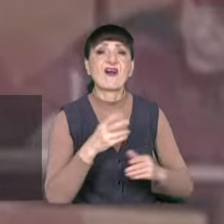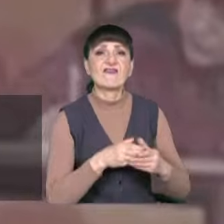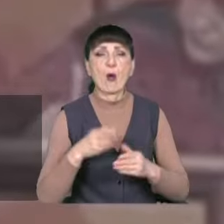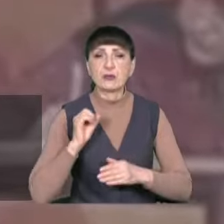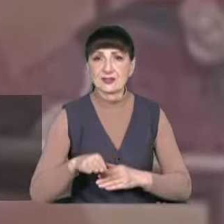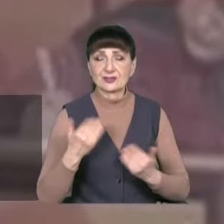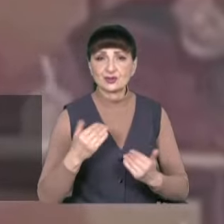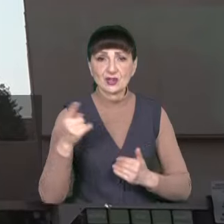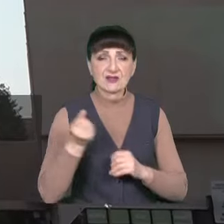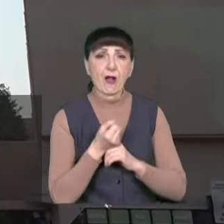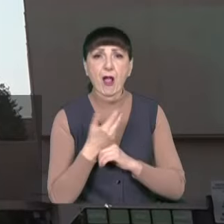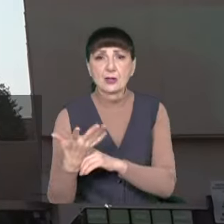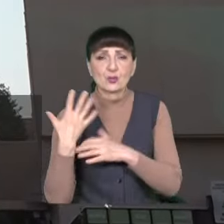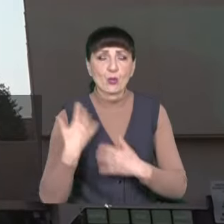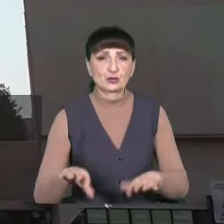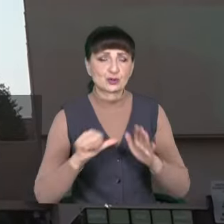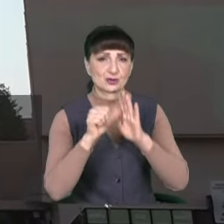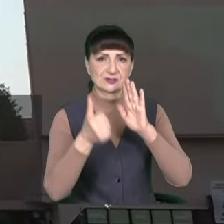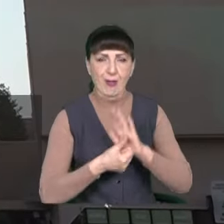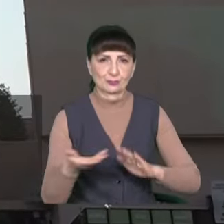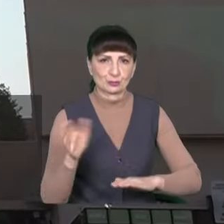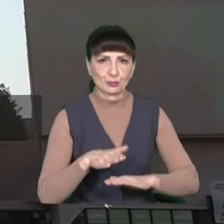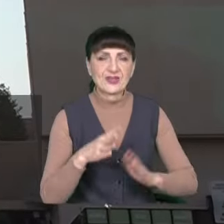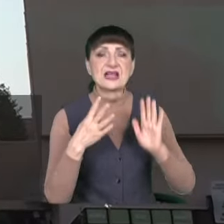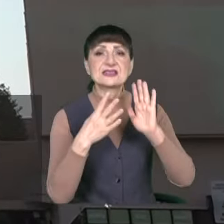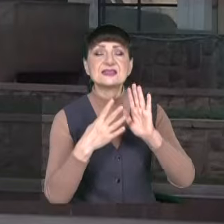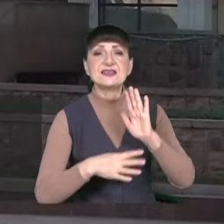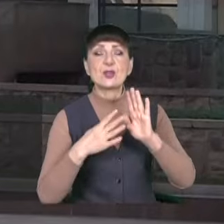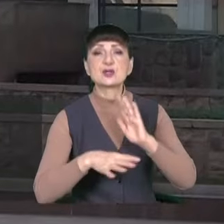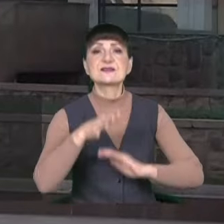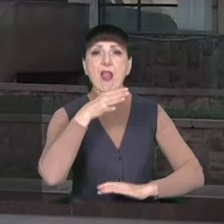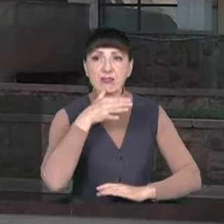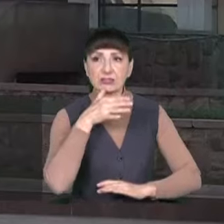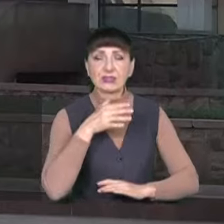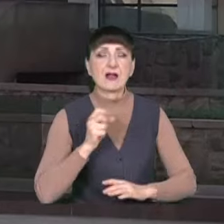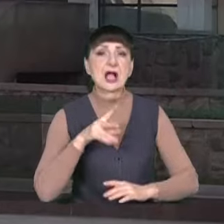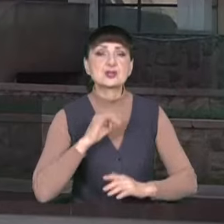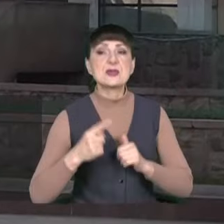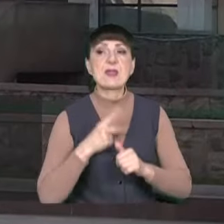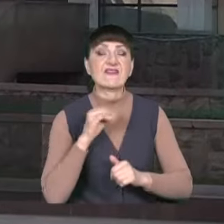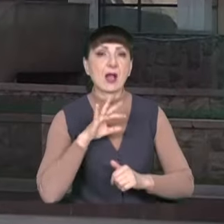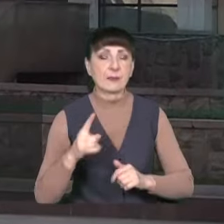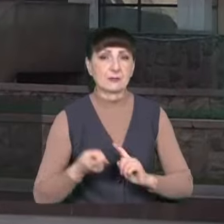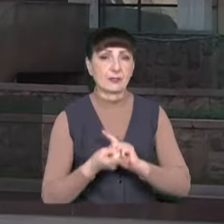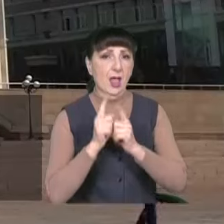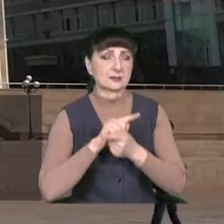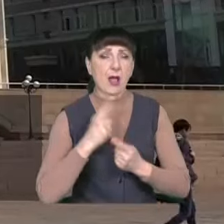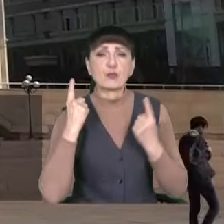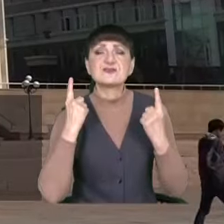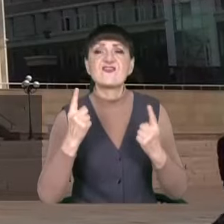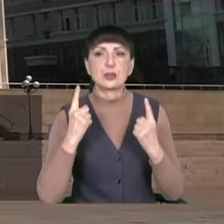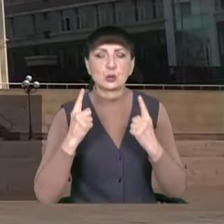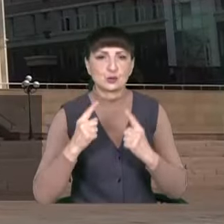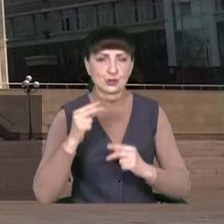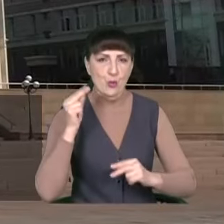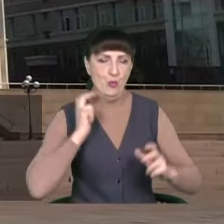факультета. Сейчас их количество достигло 16. За 9 десятилетий казну имени Аль-Фараби преобразился в одно из ведущих